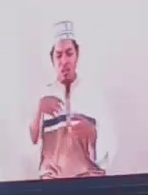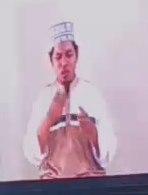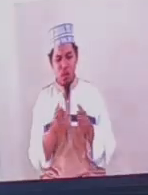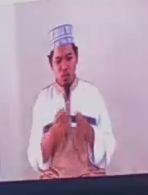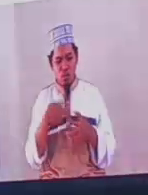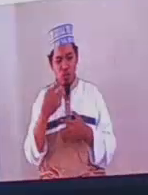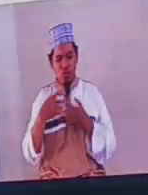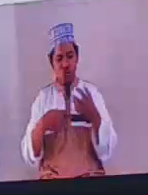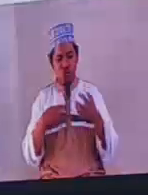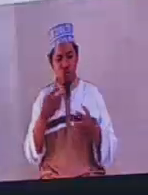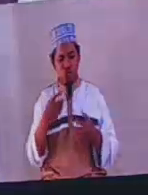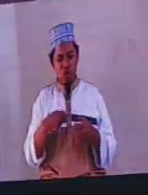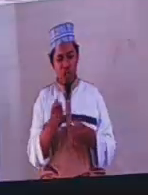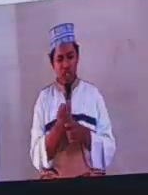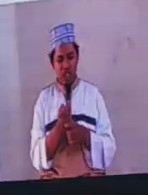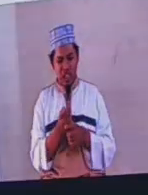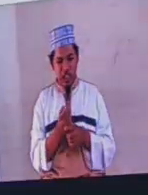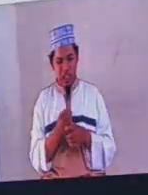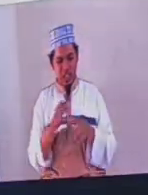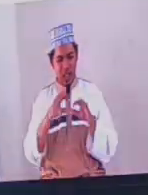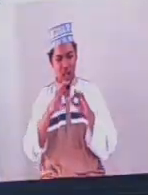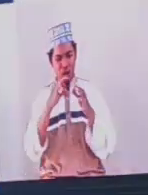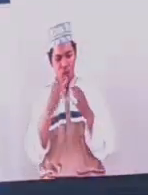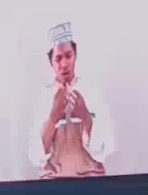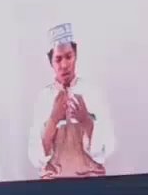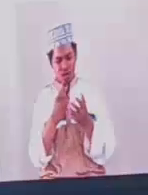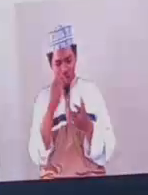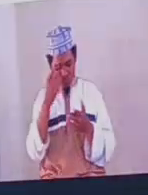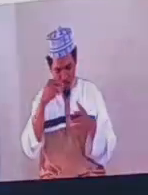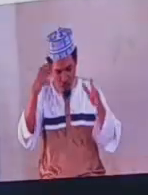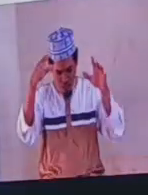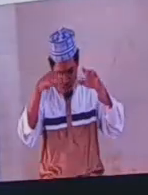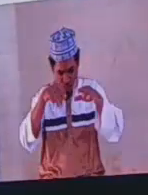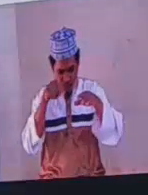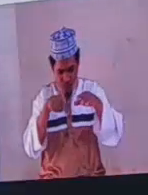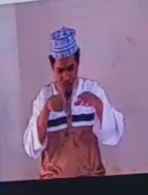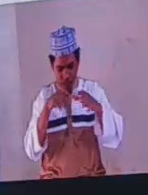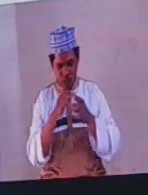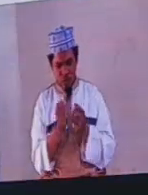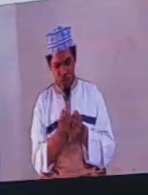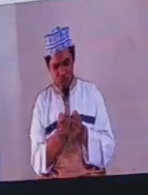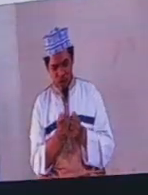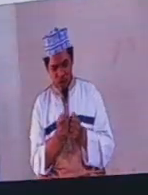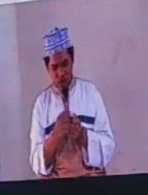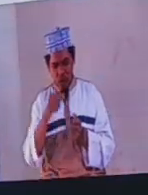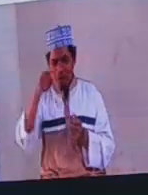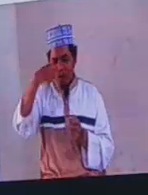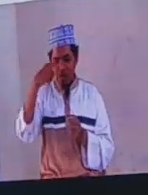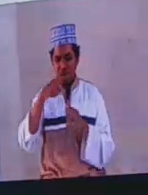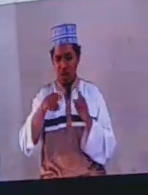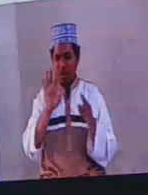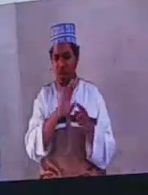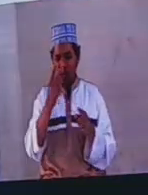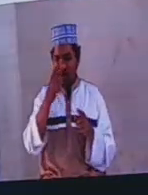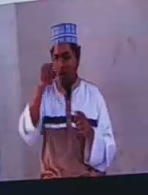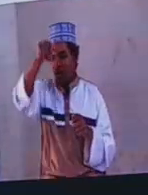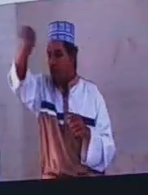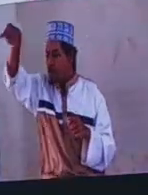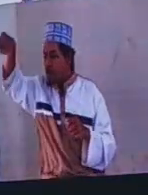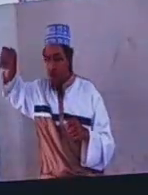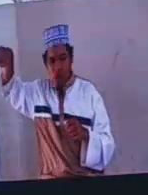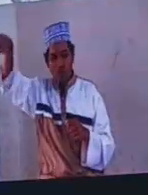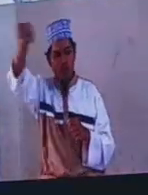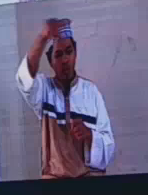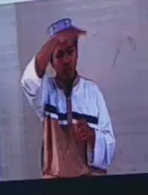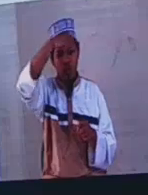dalam zikirnya, sibuk mereka di dalam Qurannya, untuk kemudian mereka berzikir dan tilawah. Tapi mereka tidak pernah berusaha